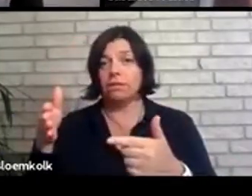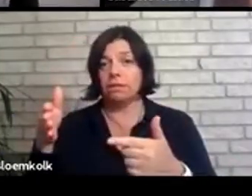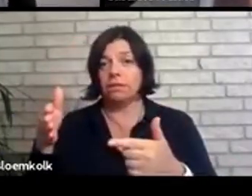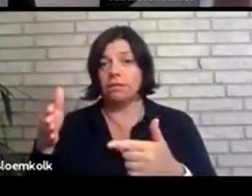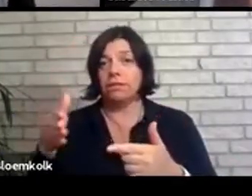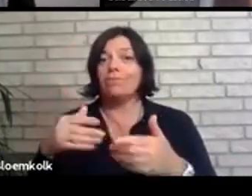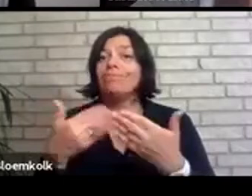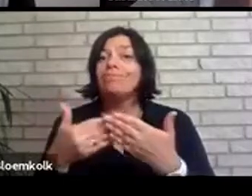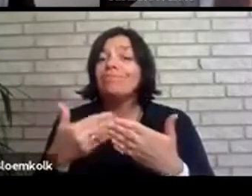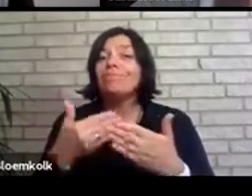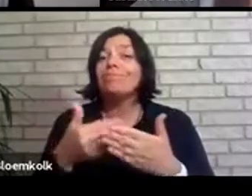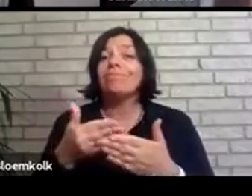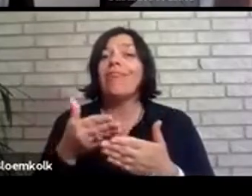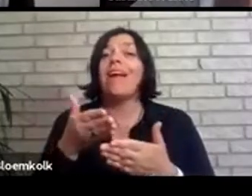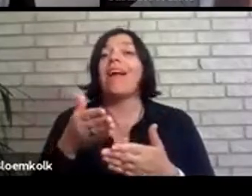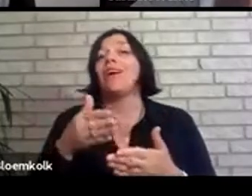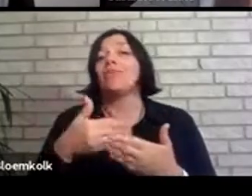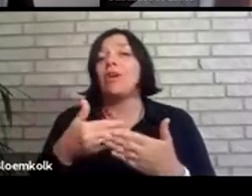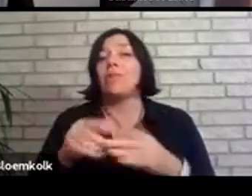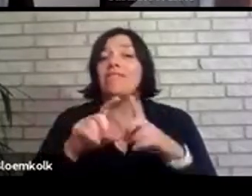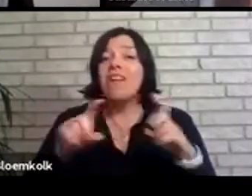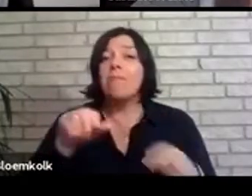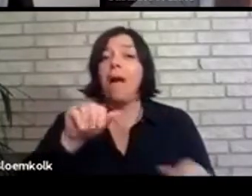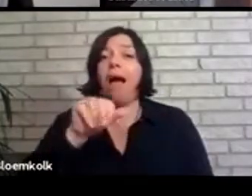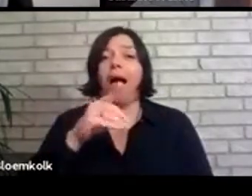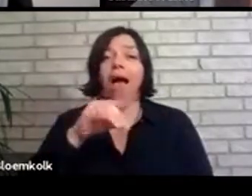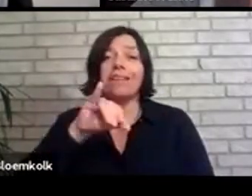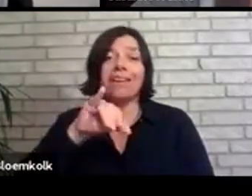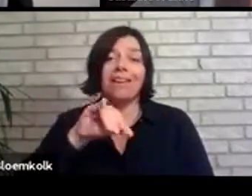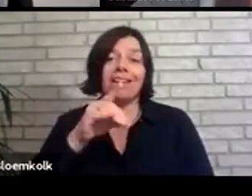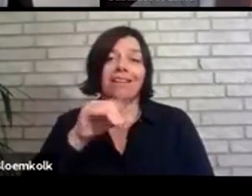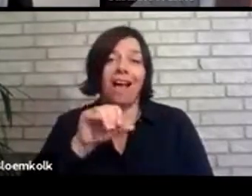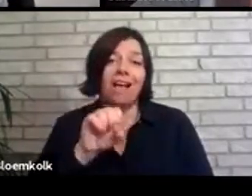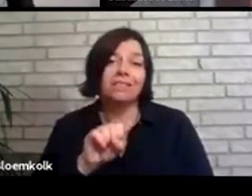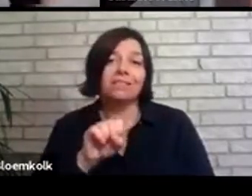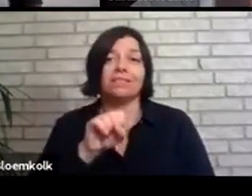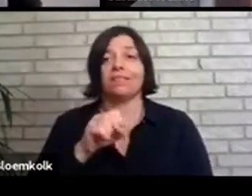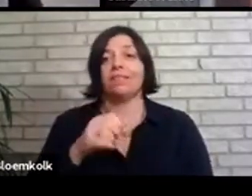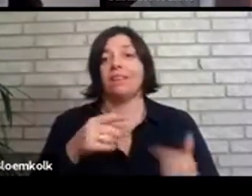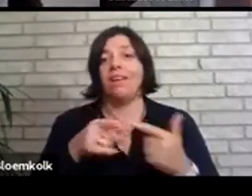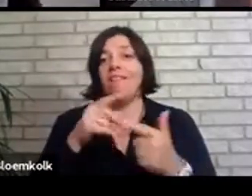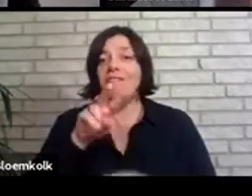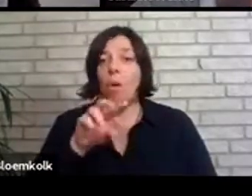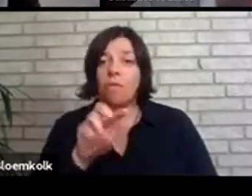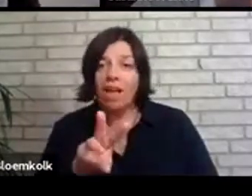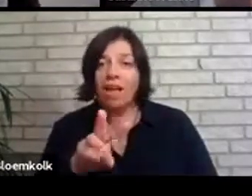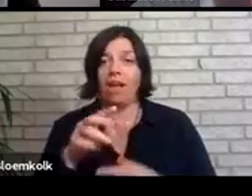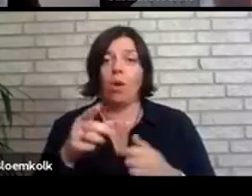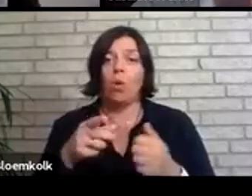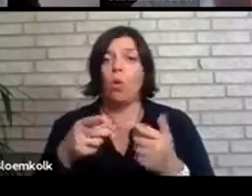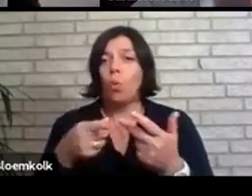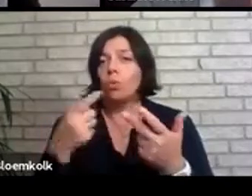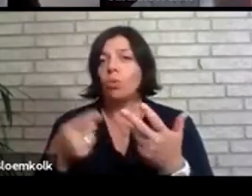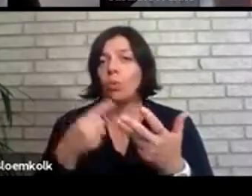Adidas, Audi, Volkswagen und so weiter, die großen deutschen Player, die machen dort ganz große Umsätze. Deswegen